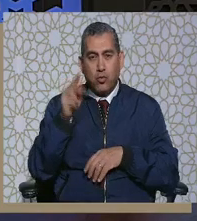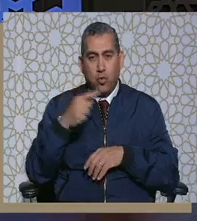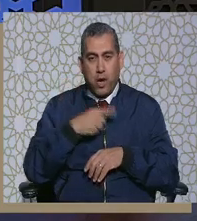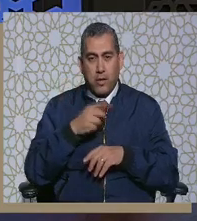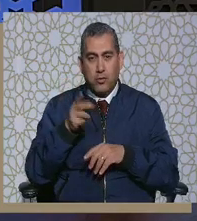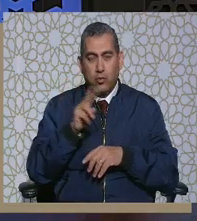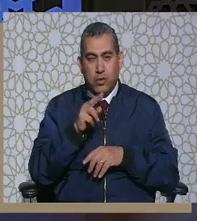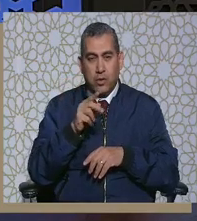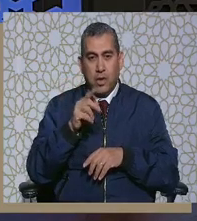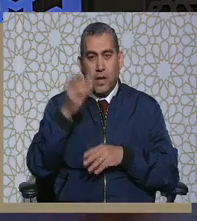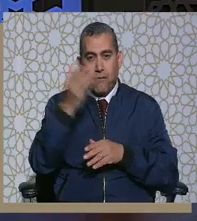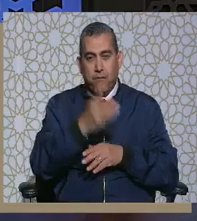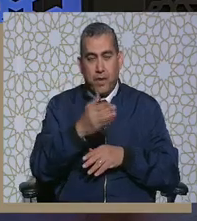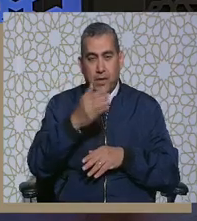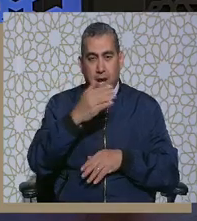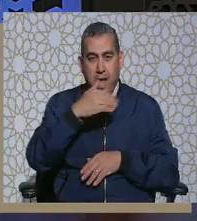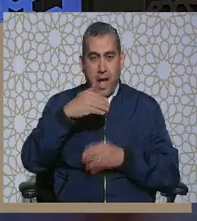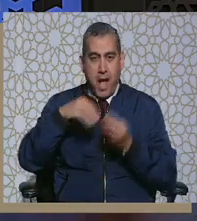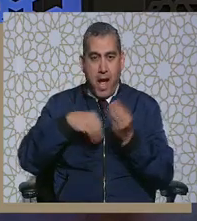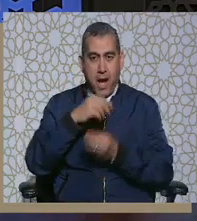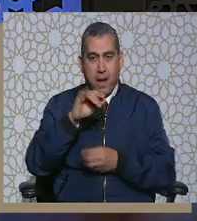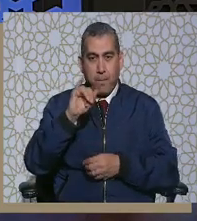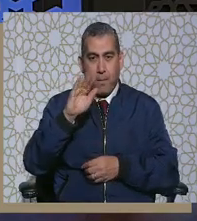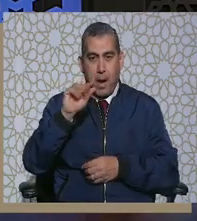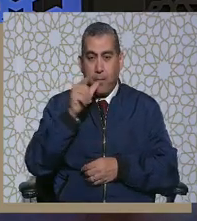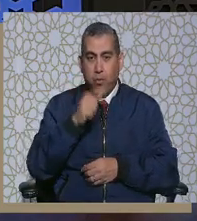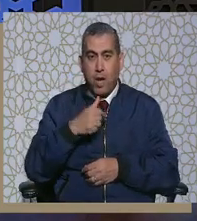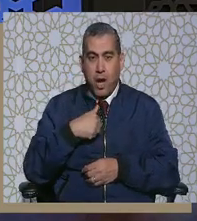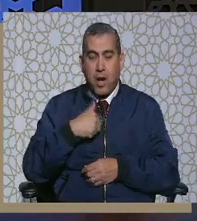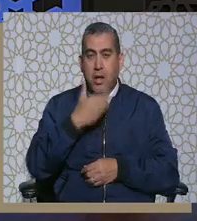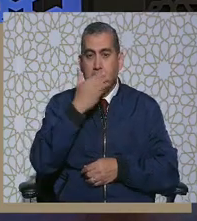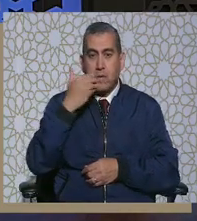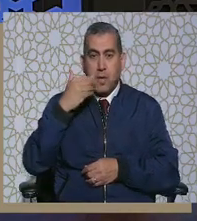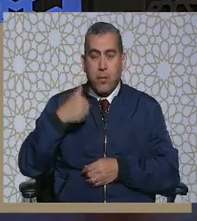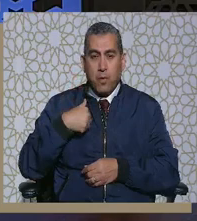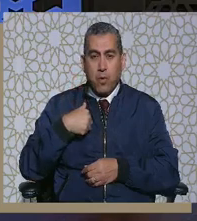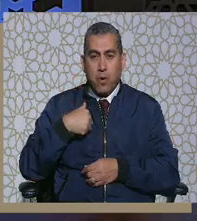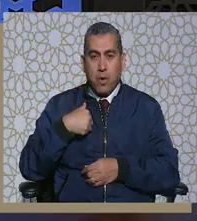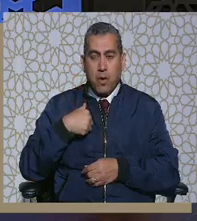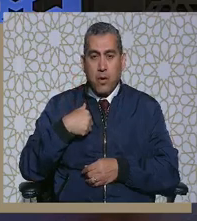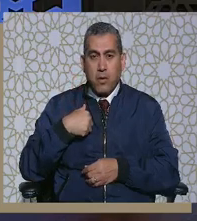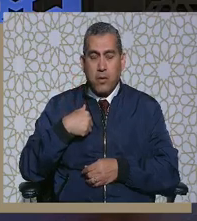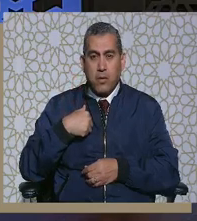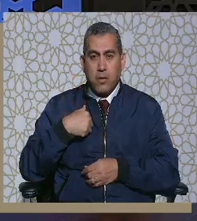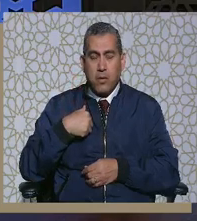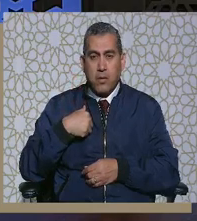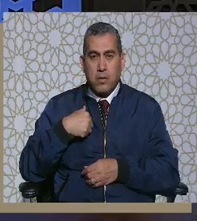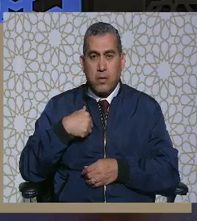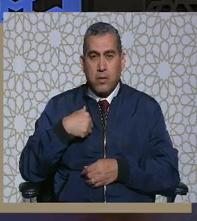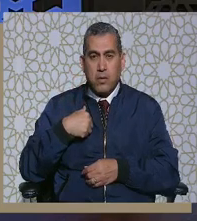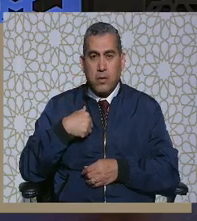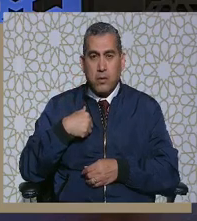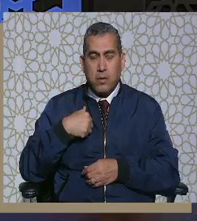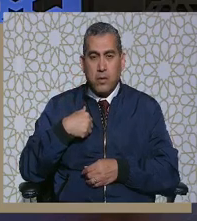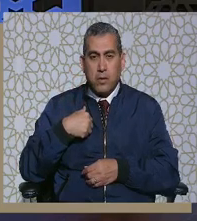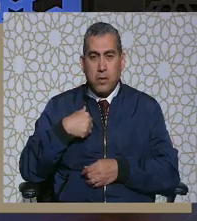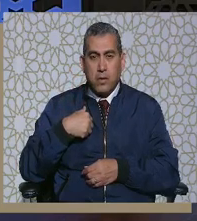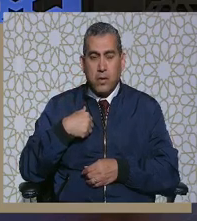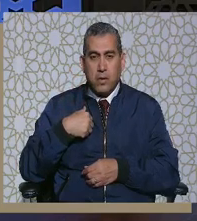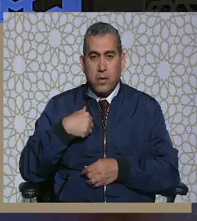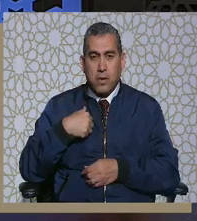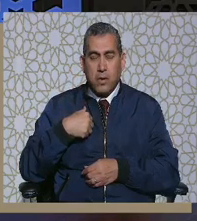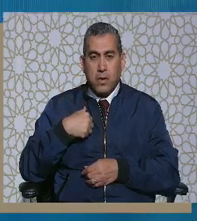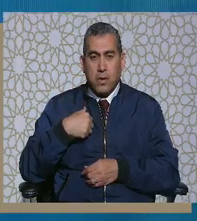اتفضل يا حاج محمد قول لي بقى. انا بقول لك انا صايم وبستعمل البخاخه، حرام ولا حلال؟ بخاخه الرب.